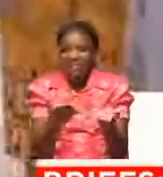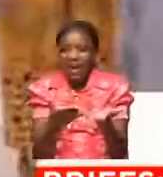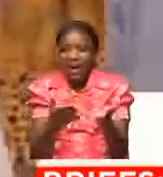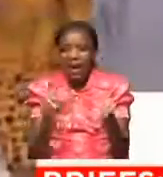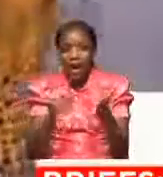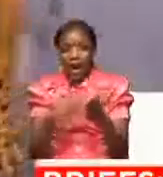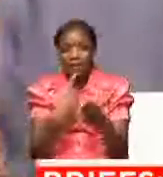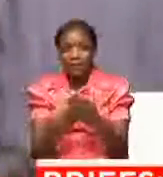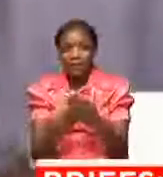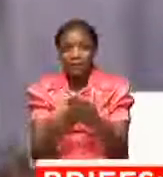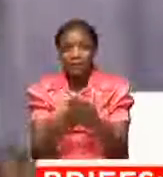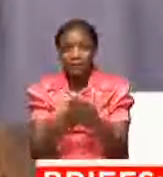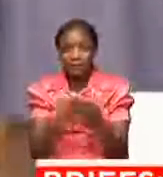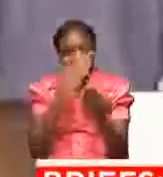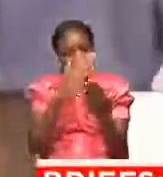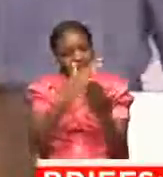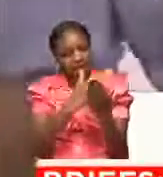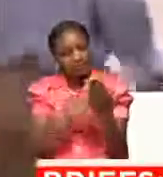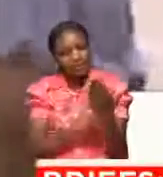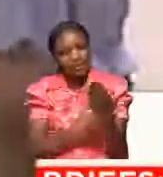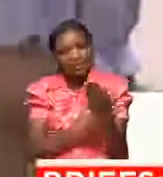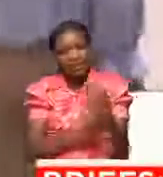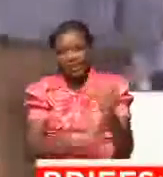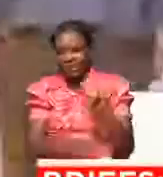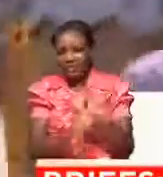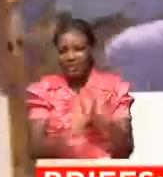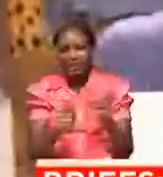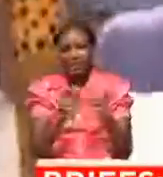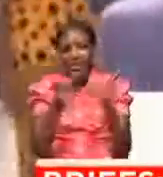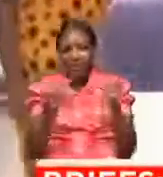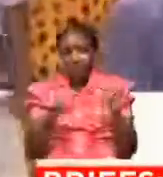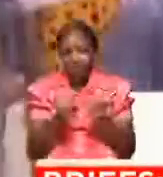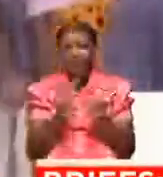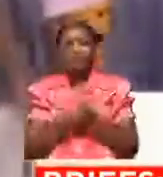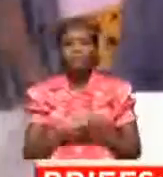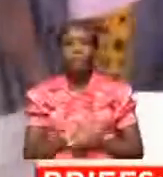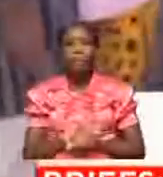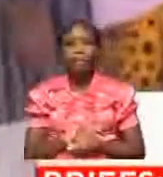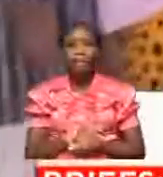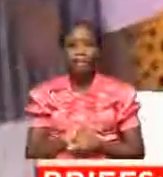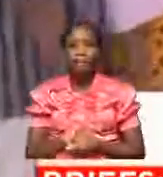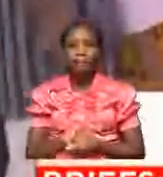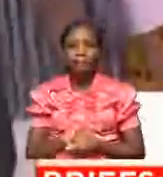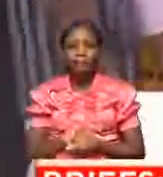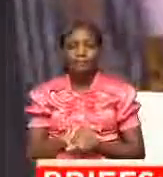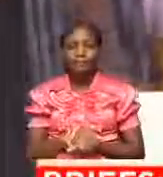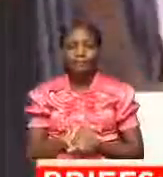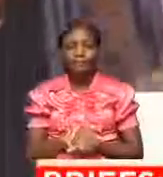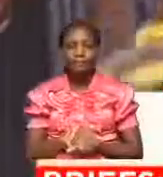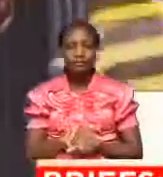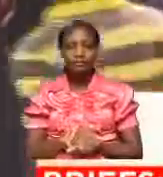since has been listed as a high-risk area. Elizabeth Mutuku, TV 47 Nairobi.